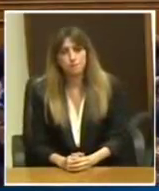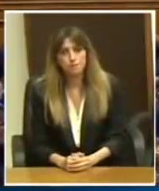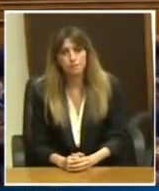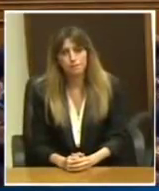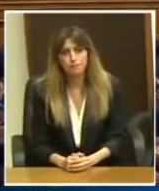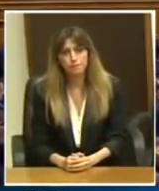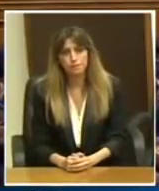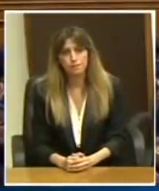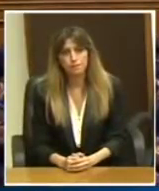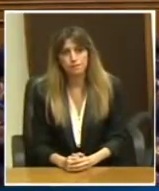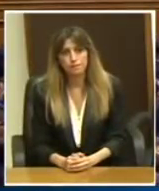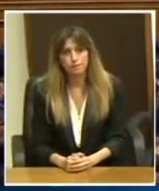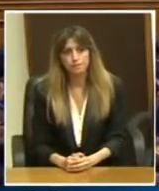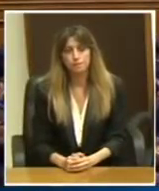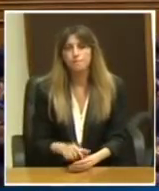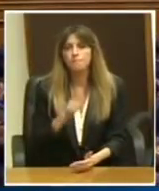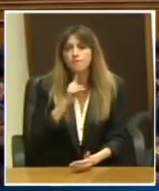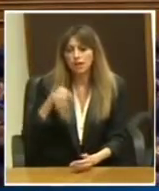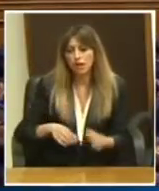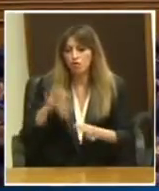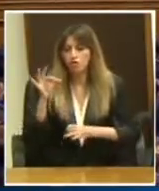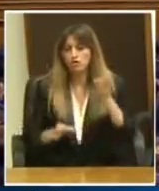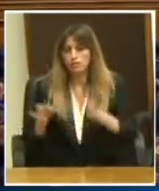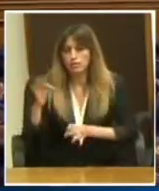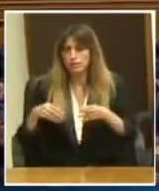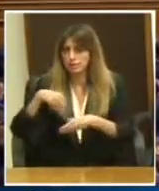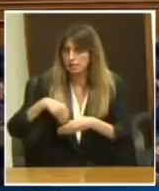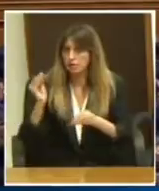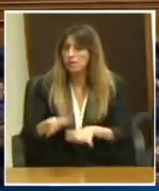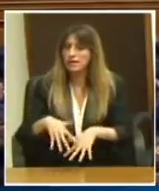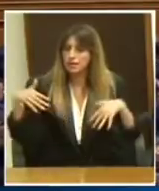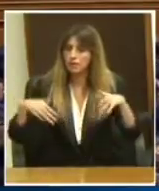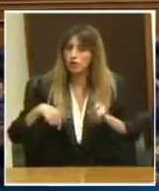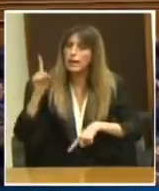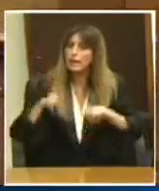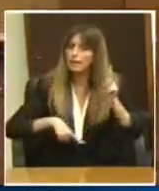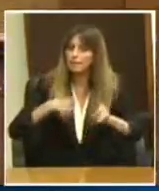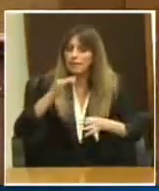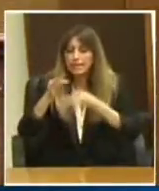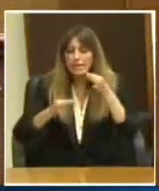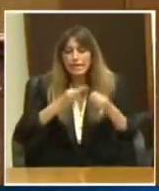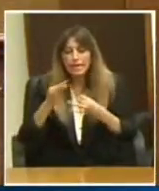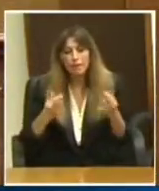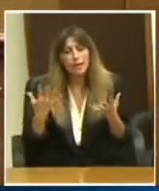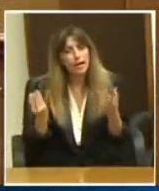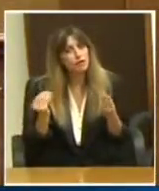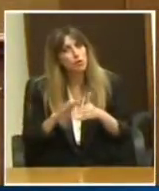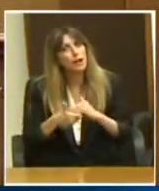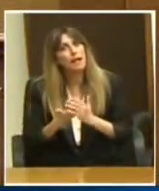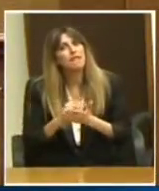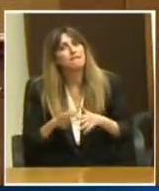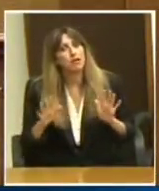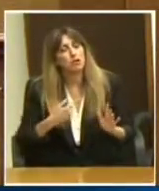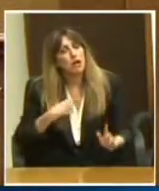εδώ σε αυτή την συζήτηση στην αίθουσα υπήρξαν και αναφορές ενδιαφέρουσες, ομολογώ δεν το ήξερα, καταγράφηκε, έψαξα, είναι